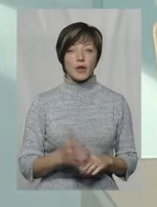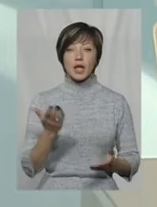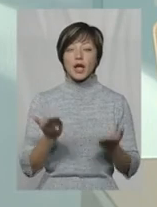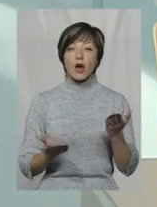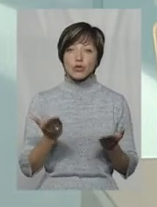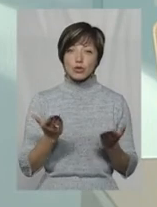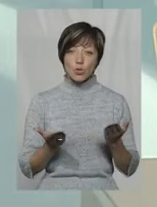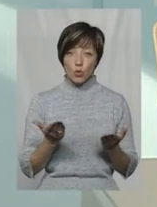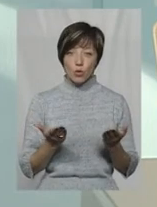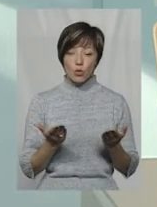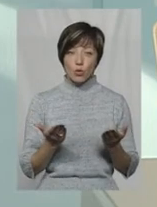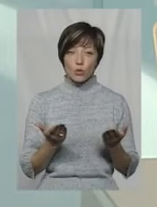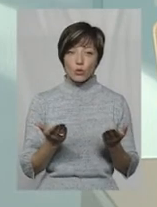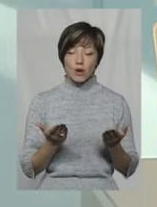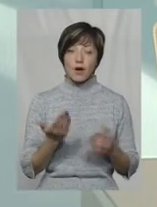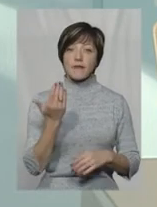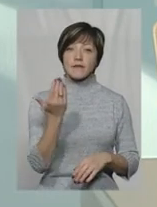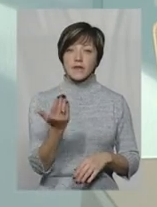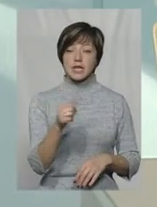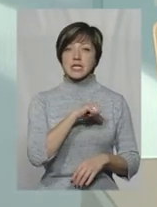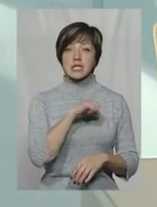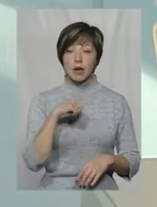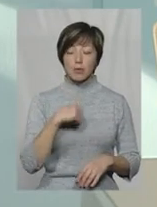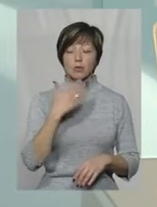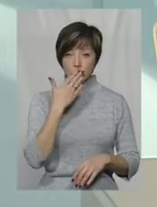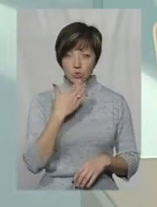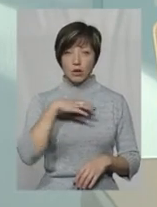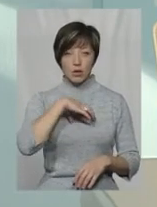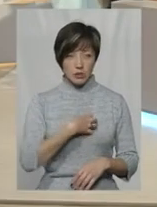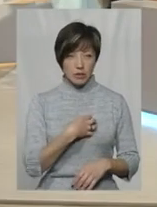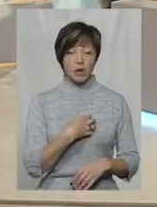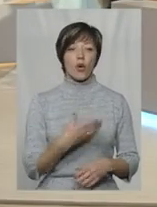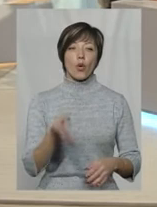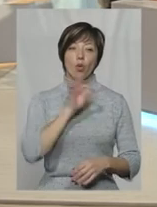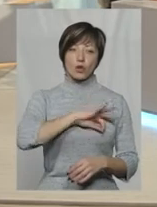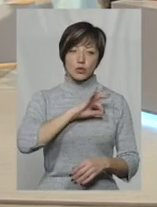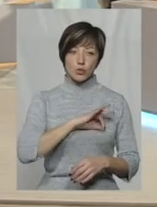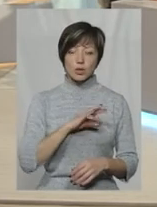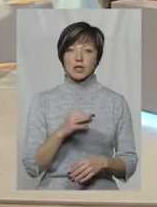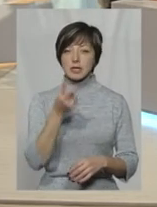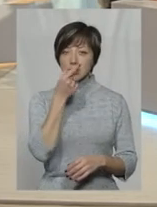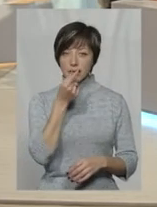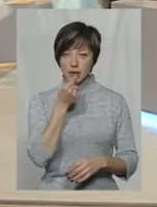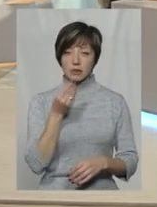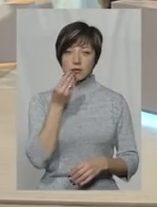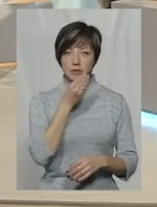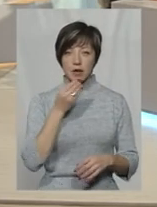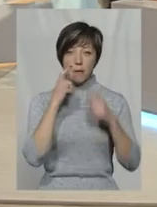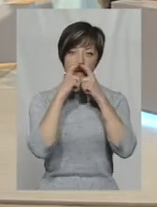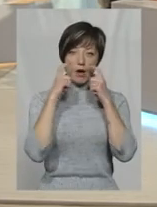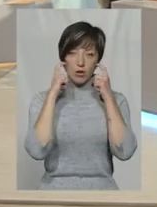Якщо ви самі чхаєте і кашляєте, користуйтесь хустинкою чи носіть